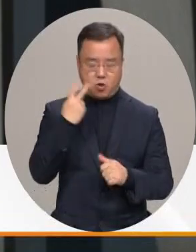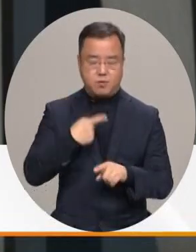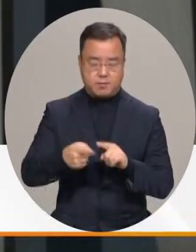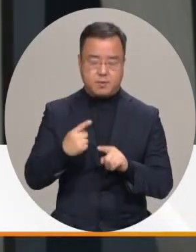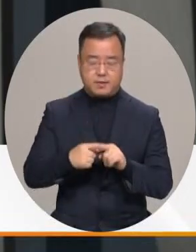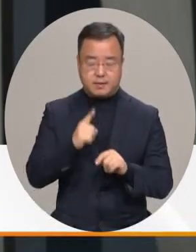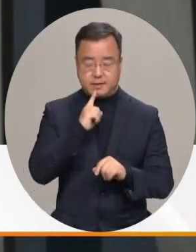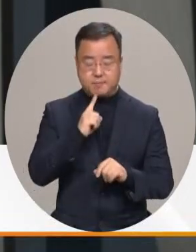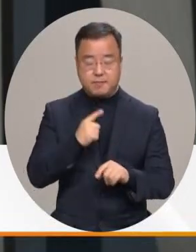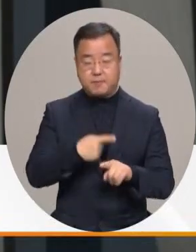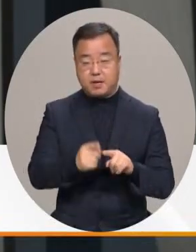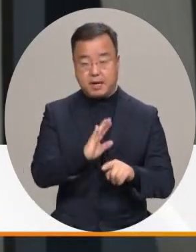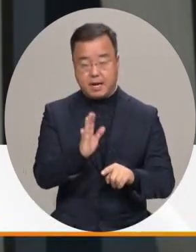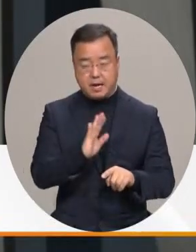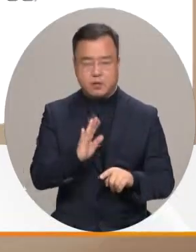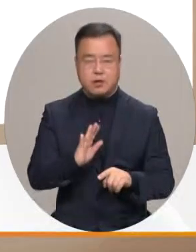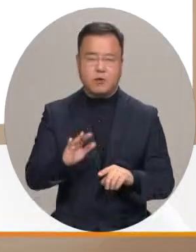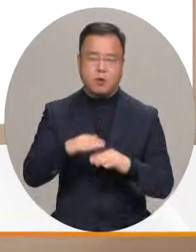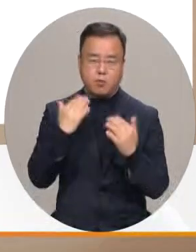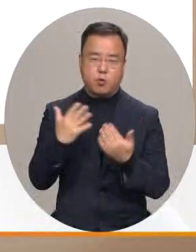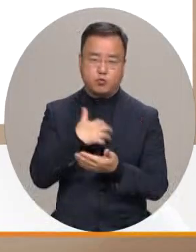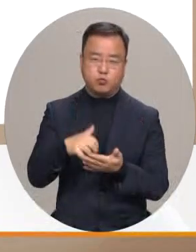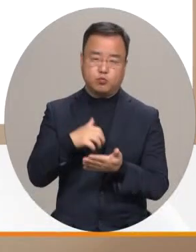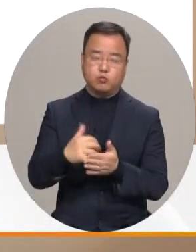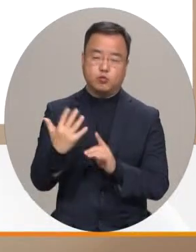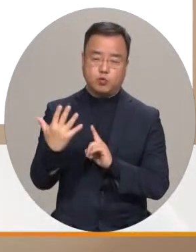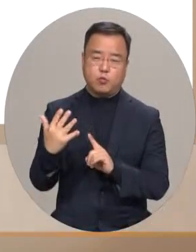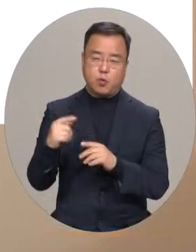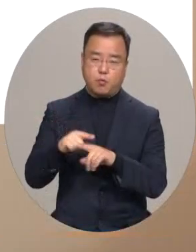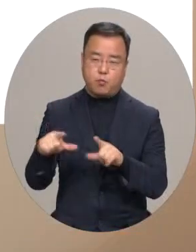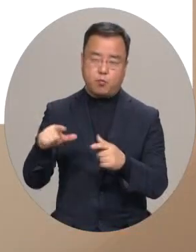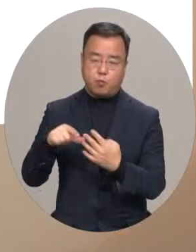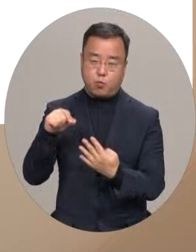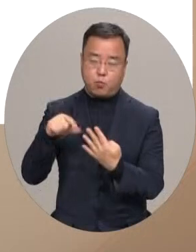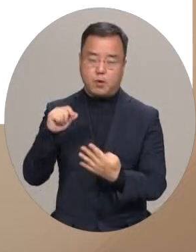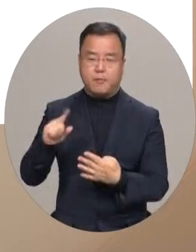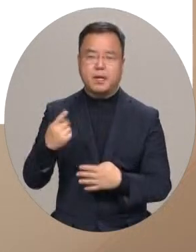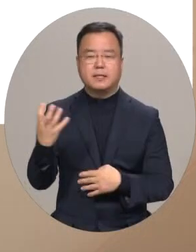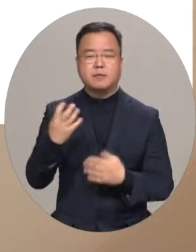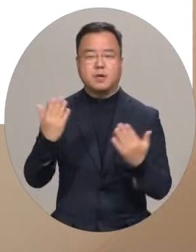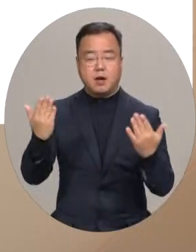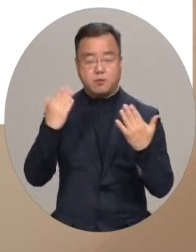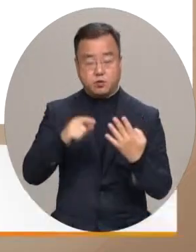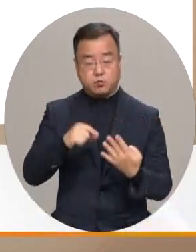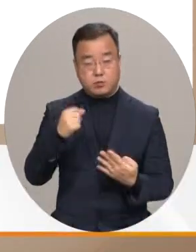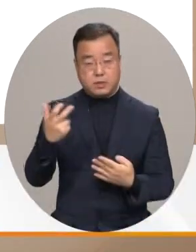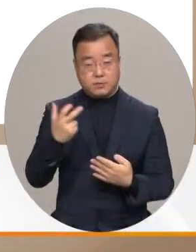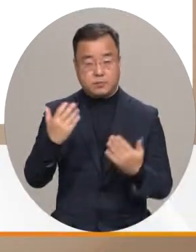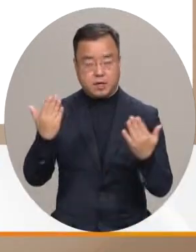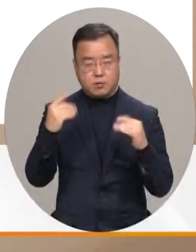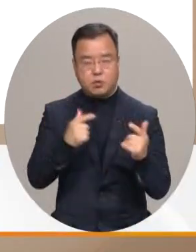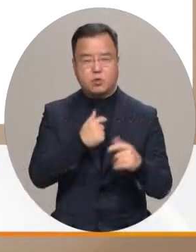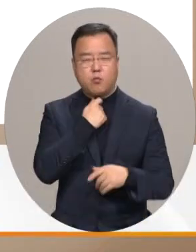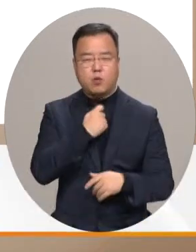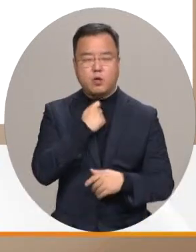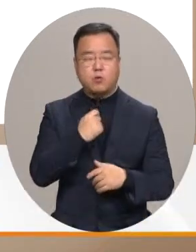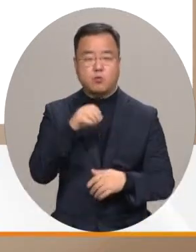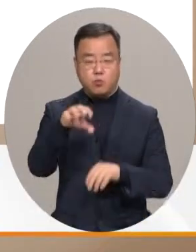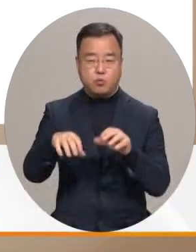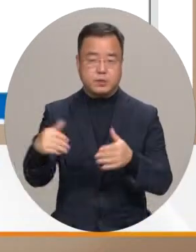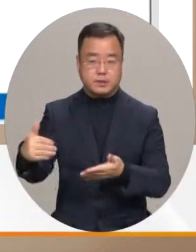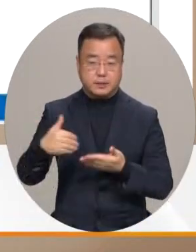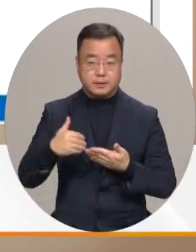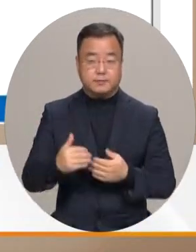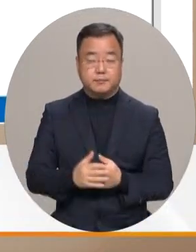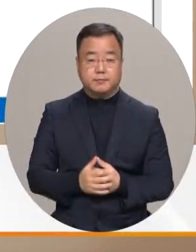전수조사 방식이 아니라 표본을 위해 약 140개 교를 선정했고 70여개 교는 희망하는 학교로부터 신청을